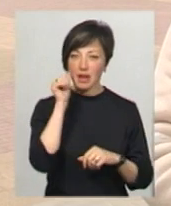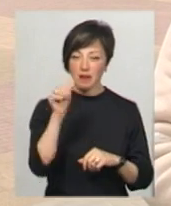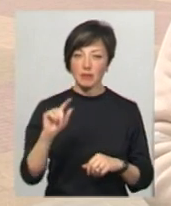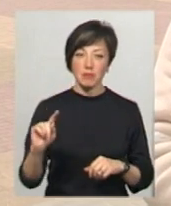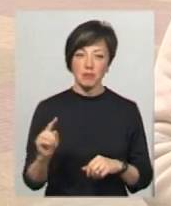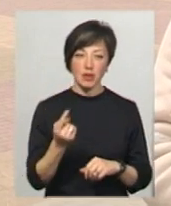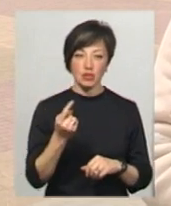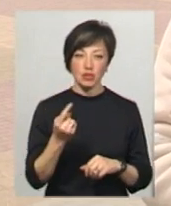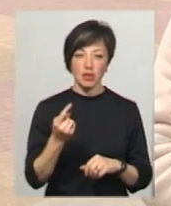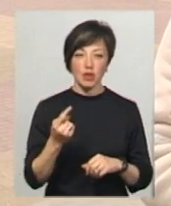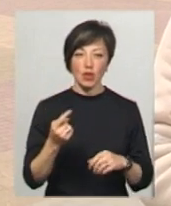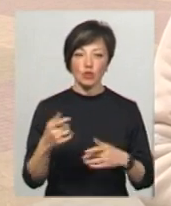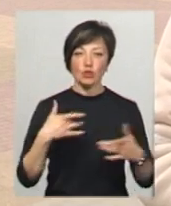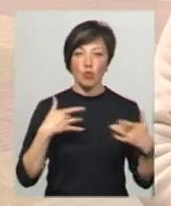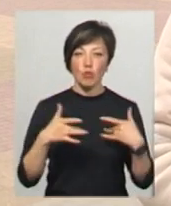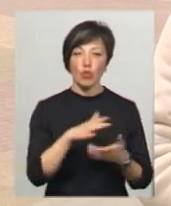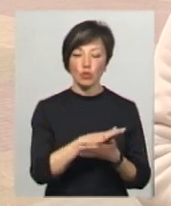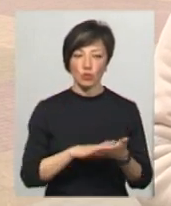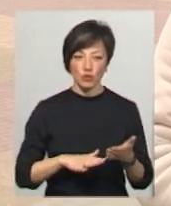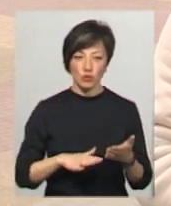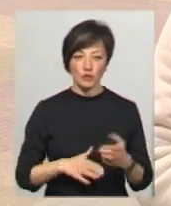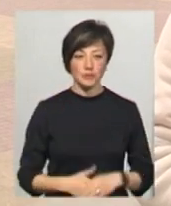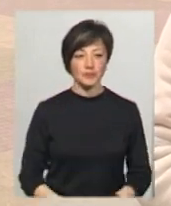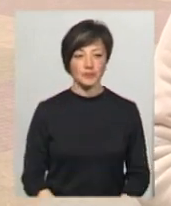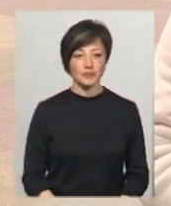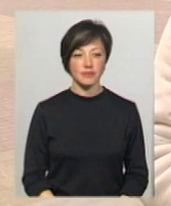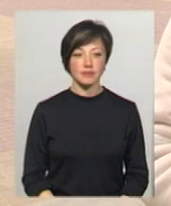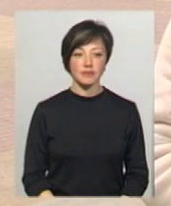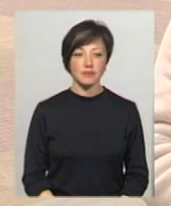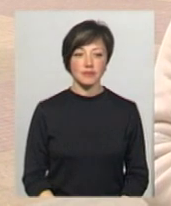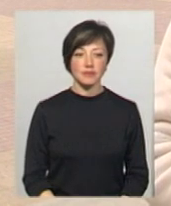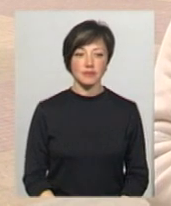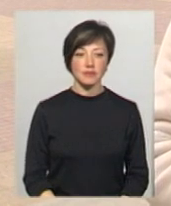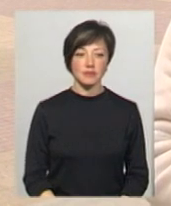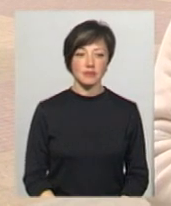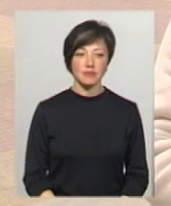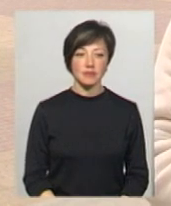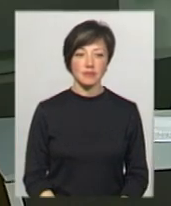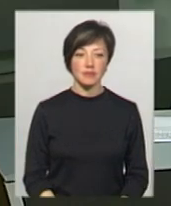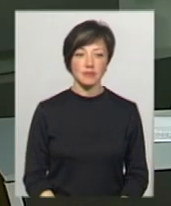перше арт-мажор-шоу продовжиться. Світлана Поробок, Віктор Кривий, новини «Поділля-Центр».